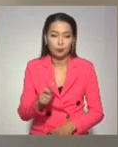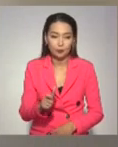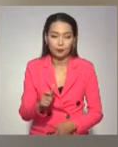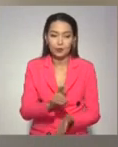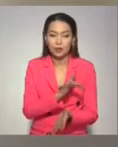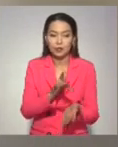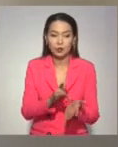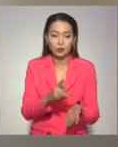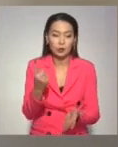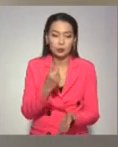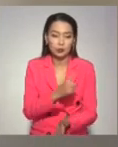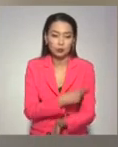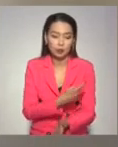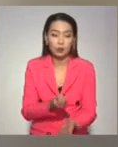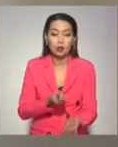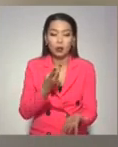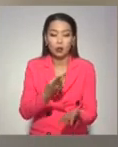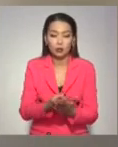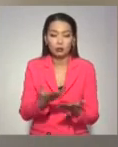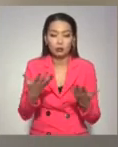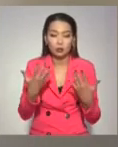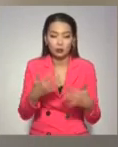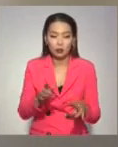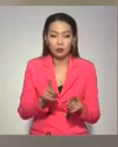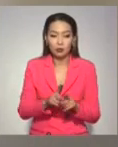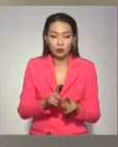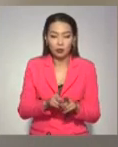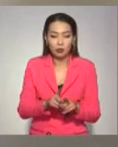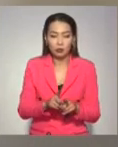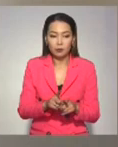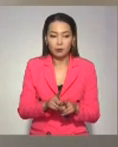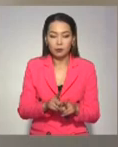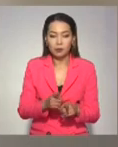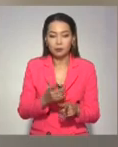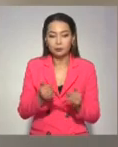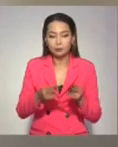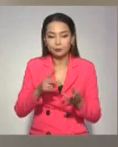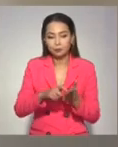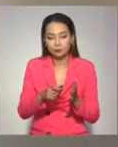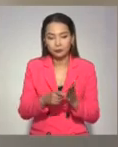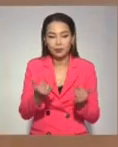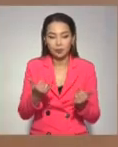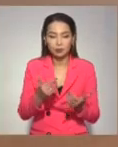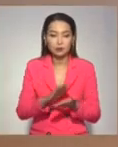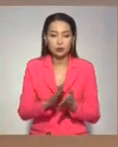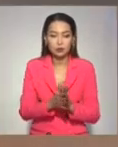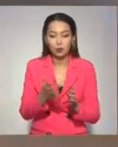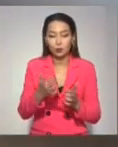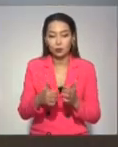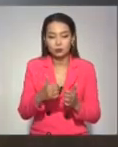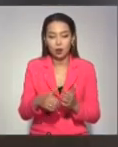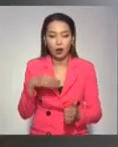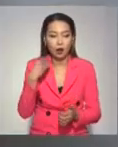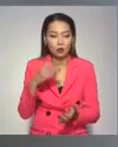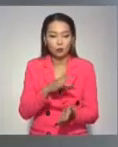қалалық бірінші ауруханаға жеткізілді, терапия бөліміне. Қазіргі уақытта жағдайы орташа. Ал Ақтөбе